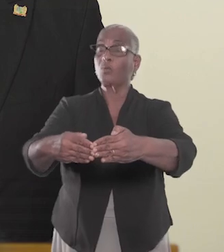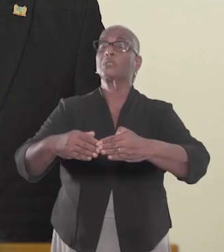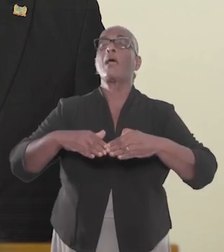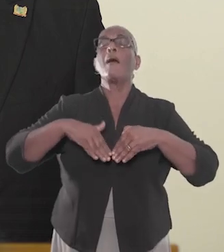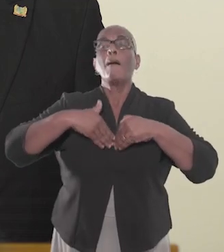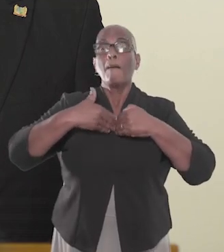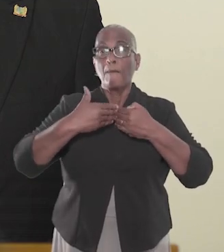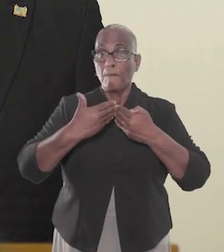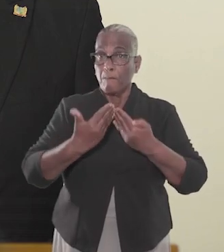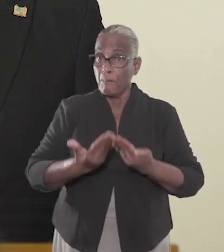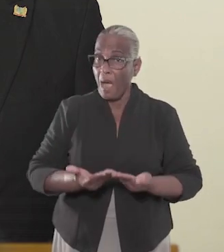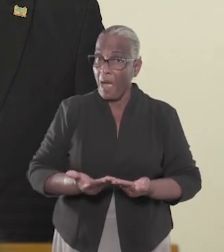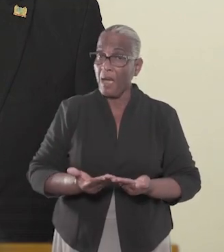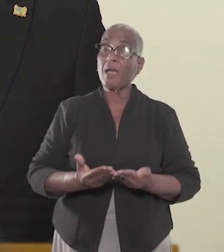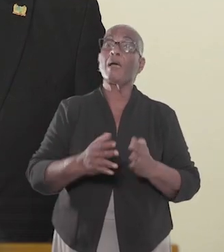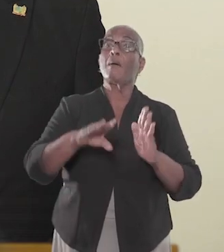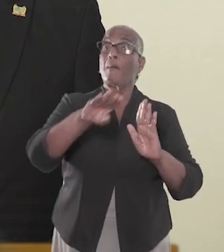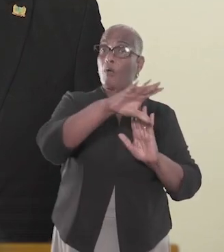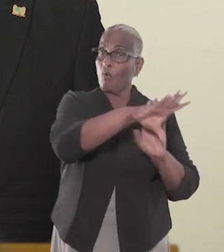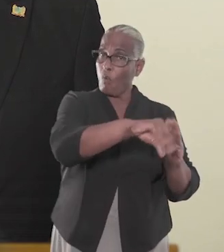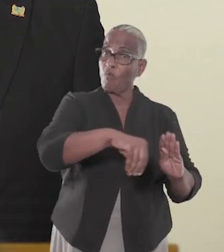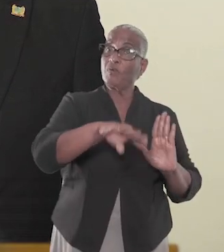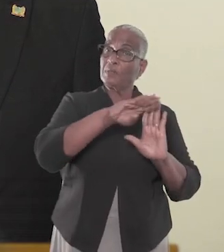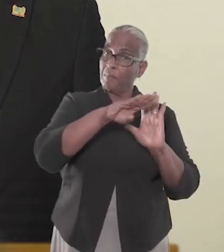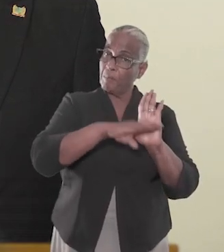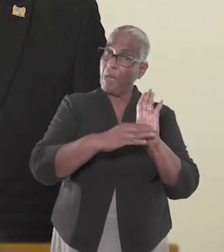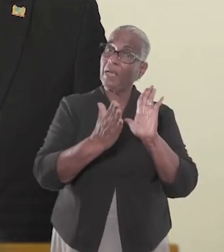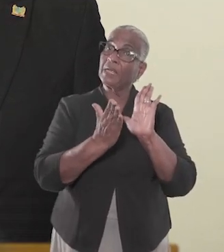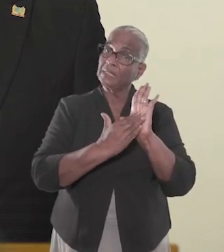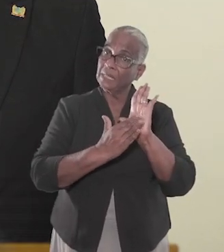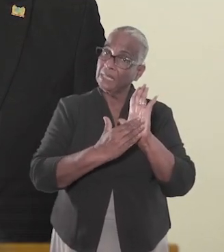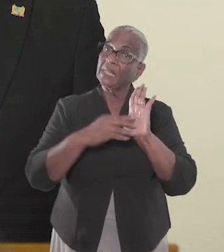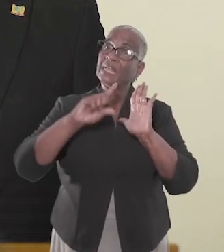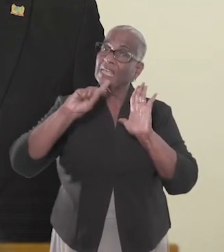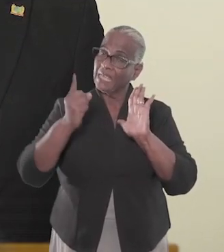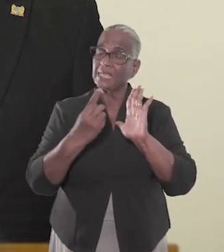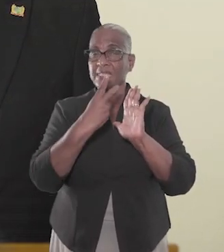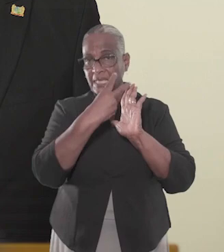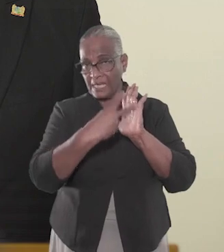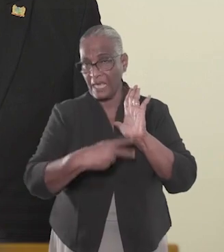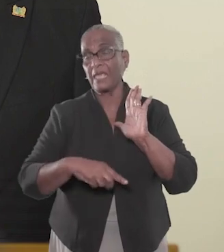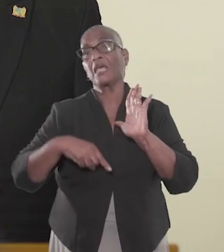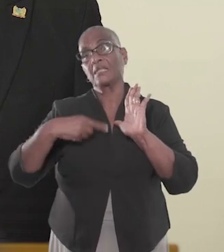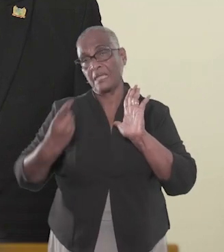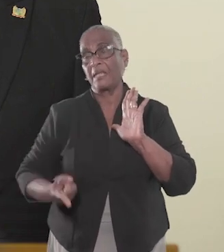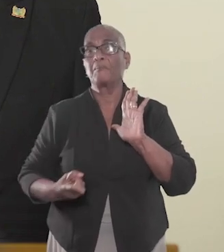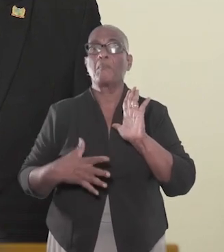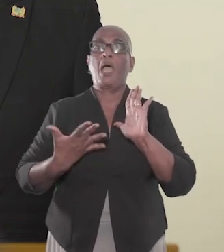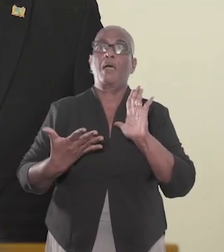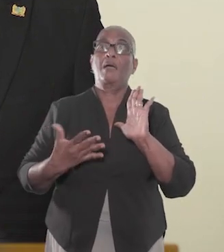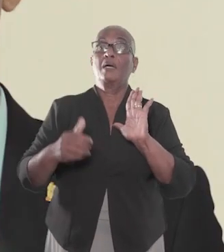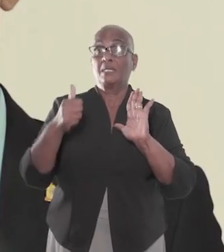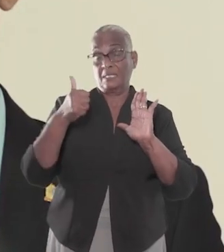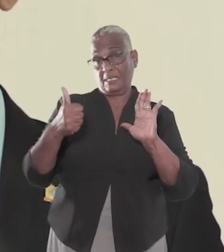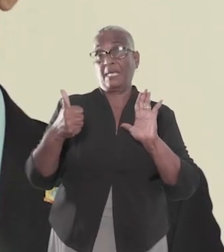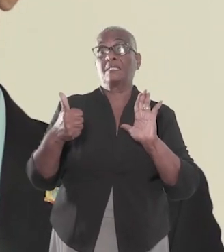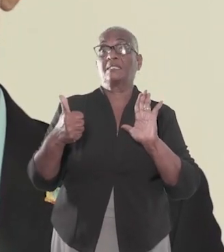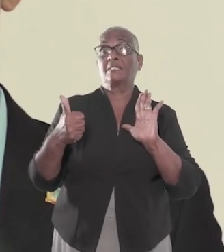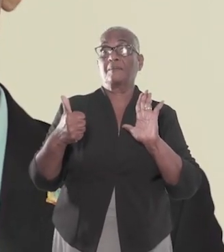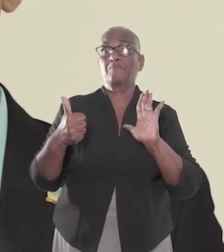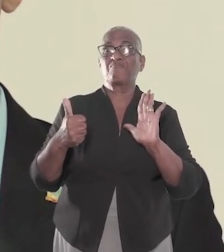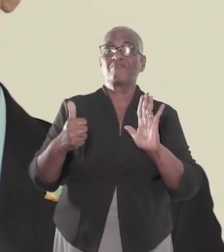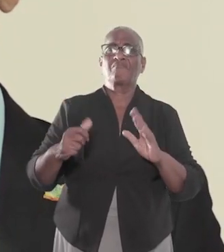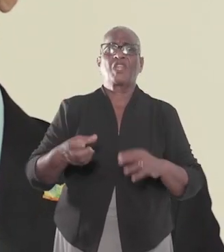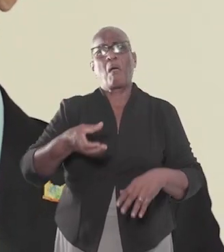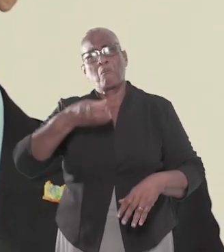is uitsluitend toegestaan met inachtnemen van het protocol openbaar vervoer. Maatregel